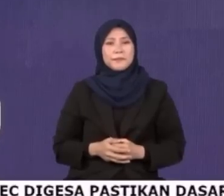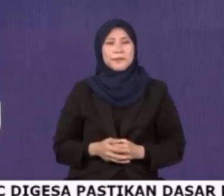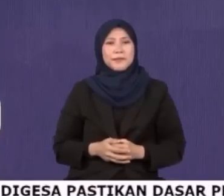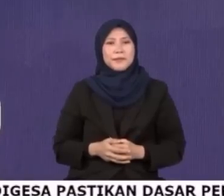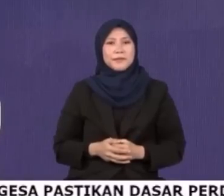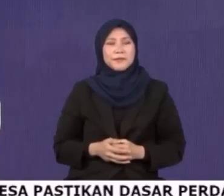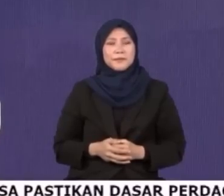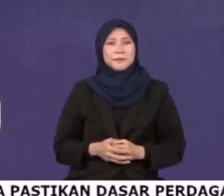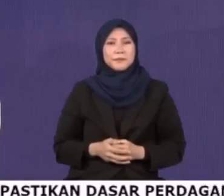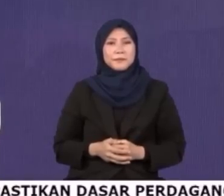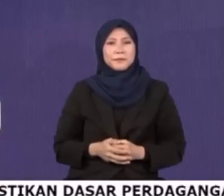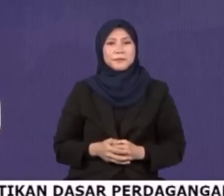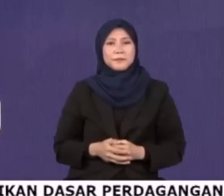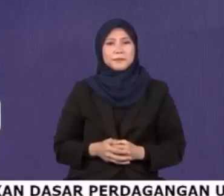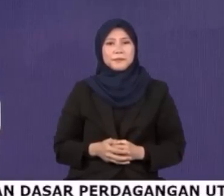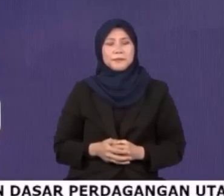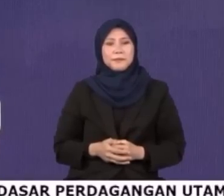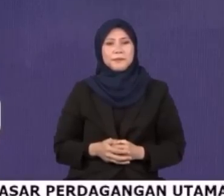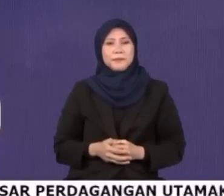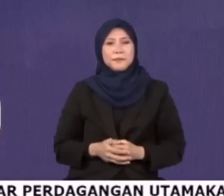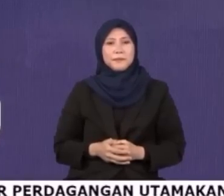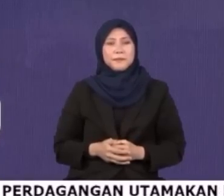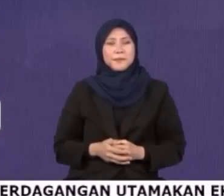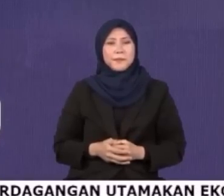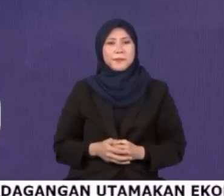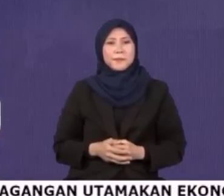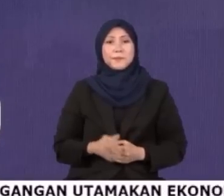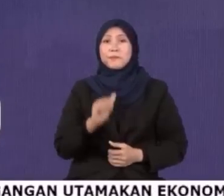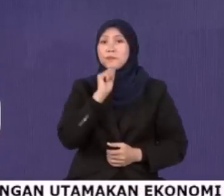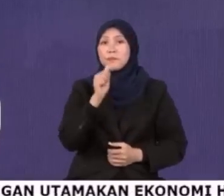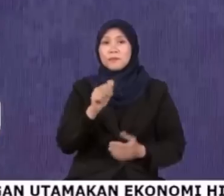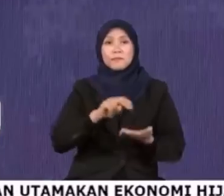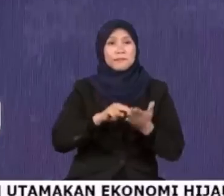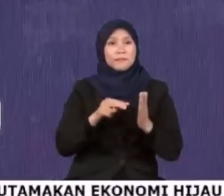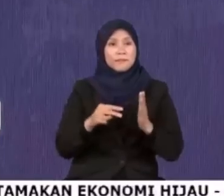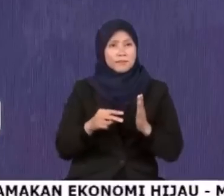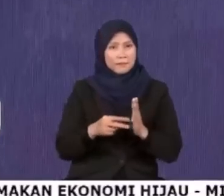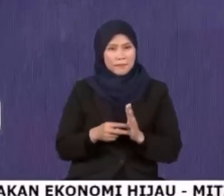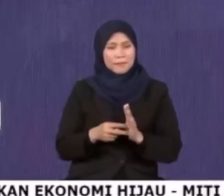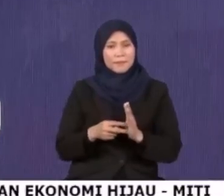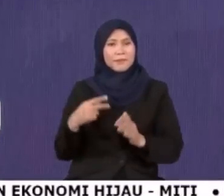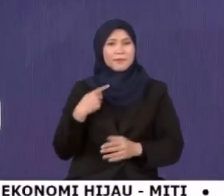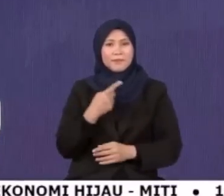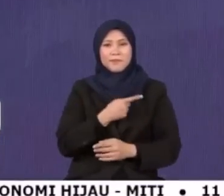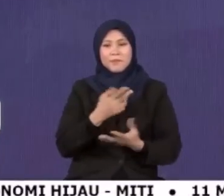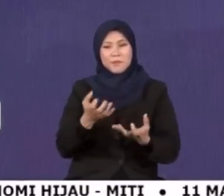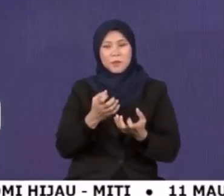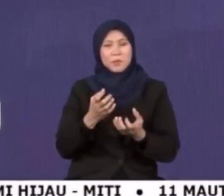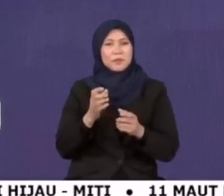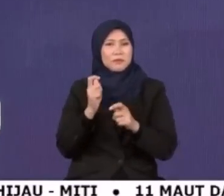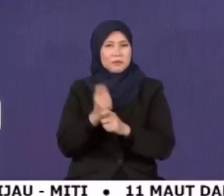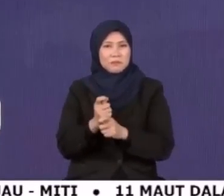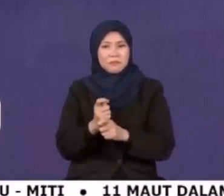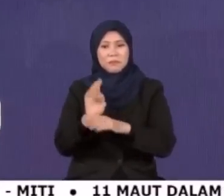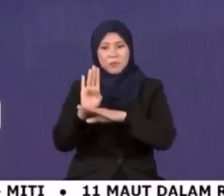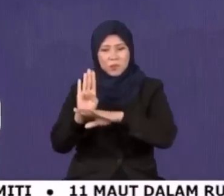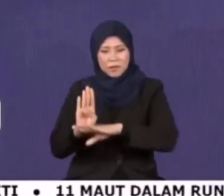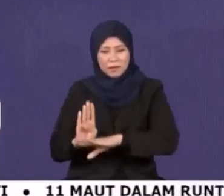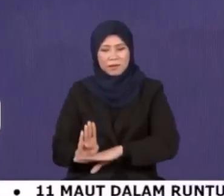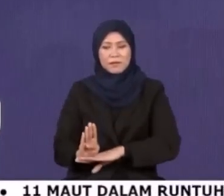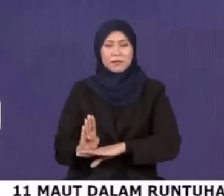ini tidak bermakna kita teruskan beberapa aspek budaya lampau dimana